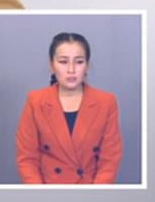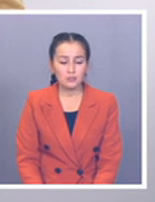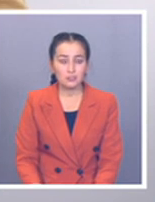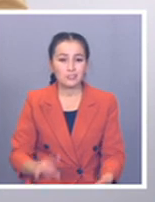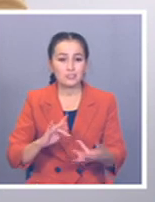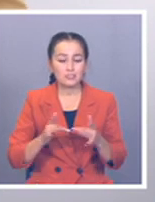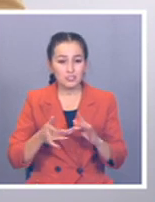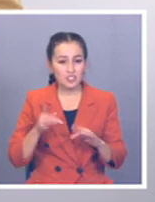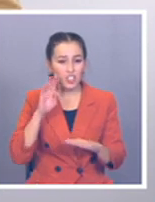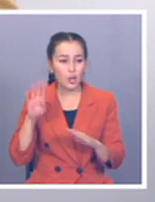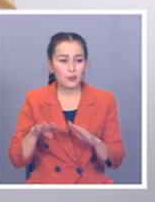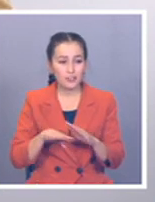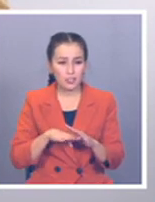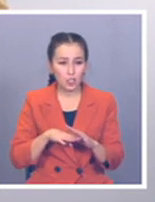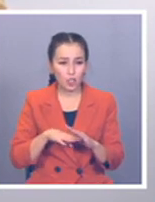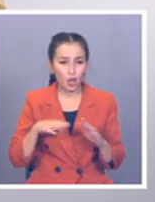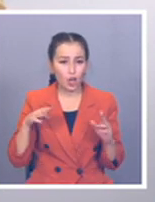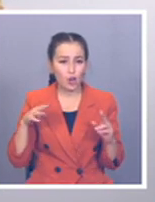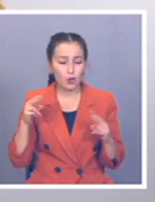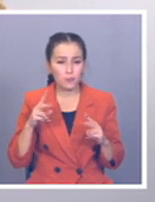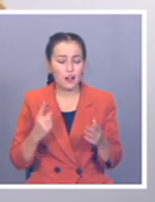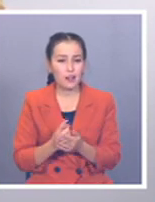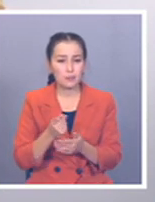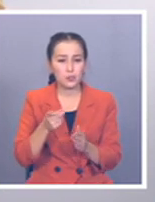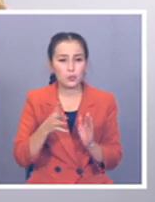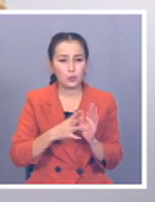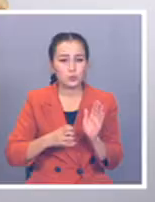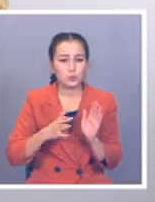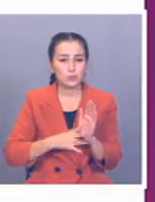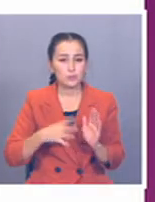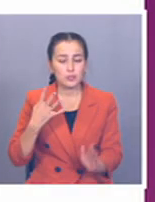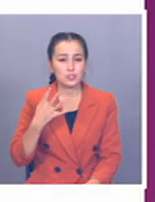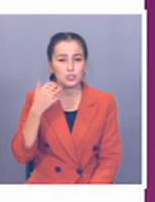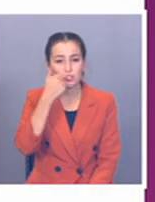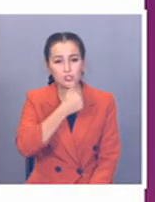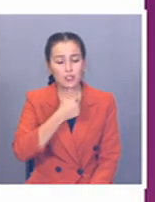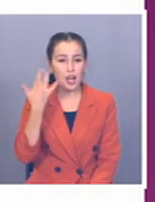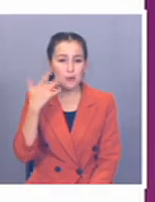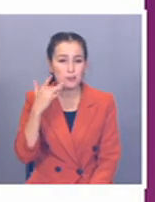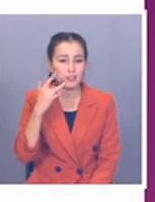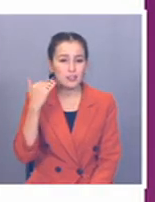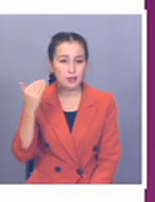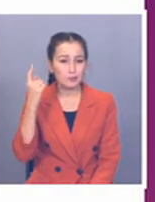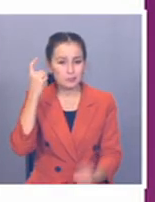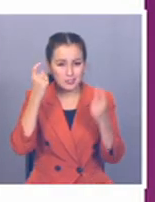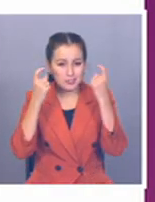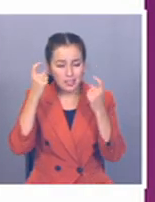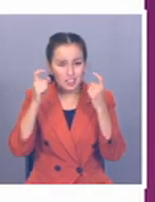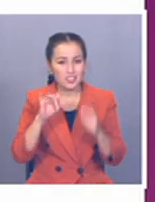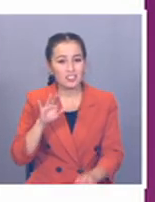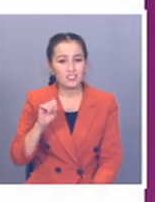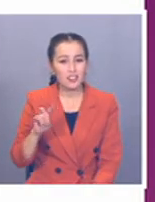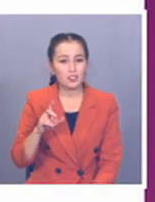Интернетке тәуелділік ұғымын алғаш рет 1995 жылы американдық психиатр Иван